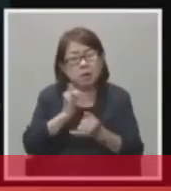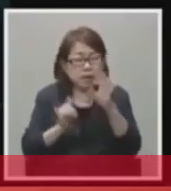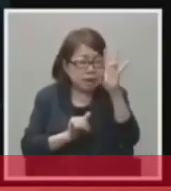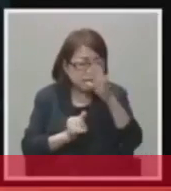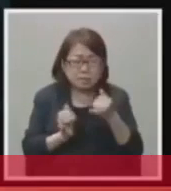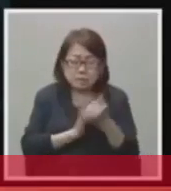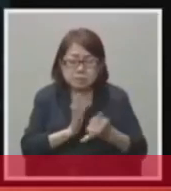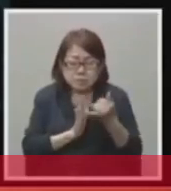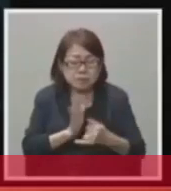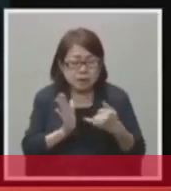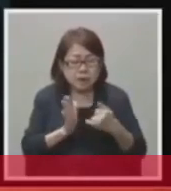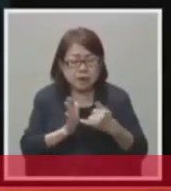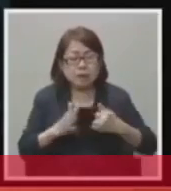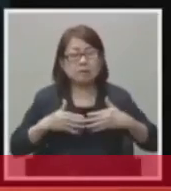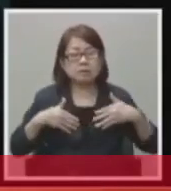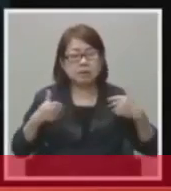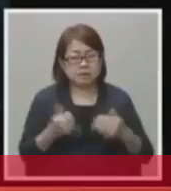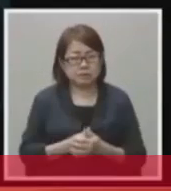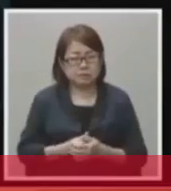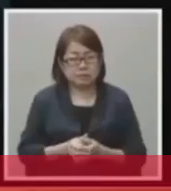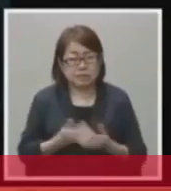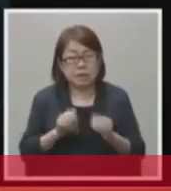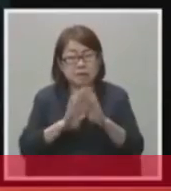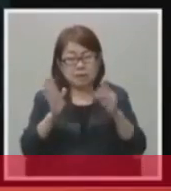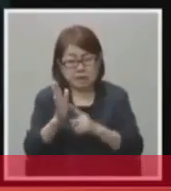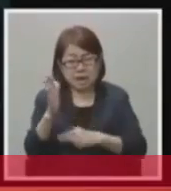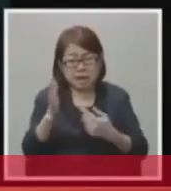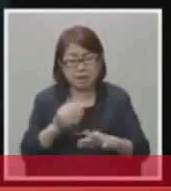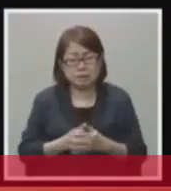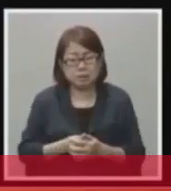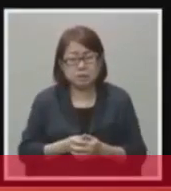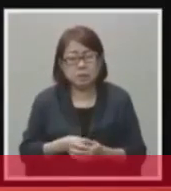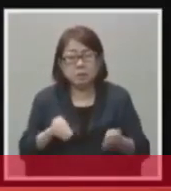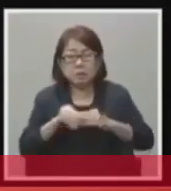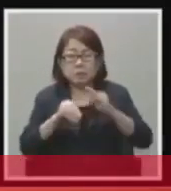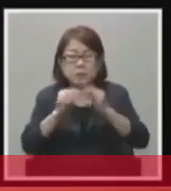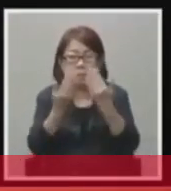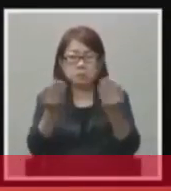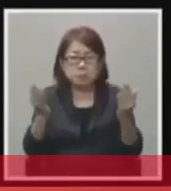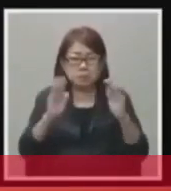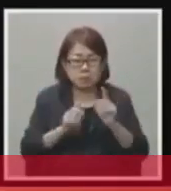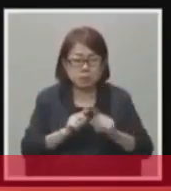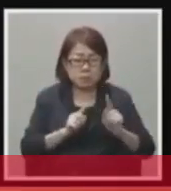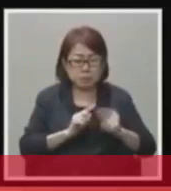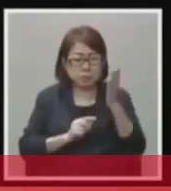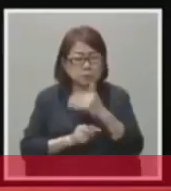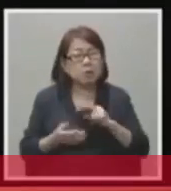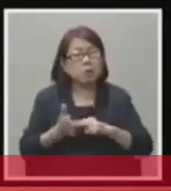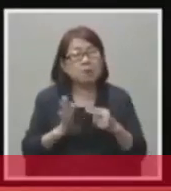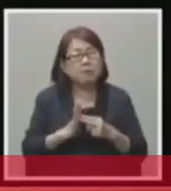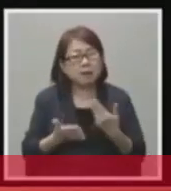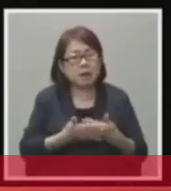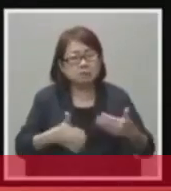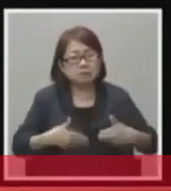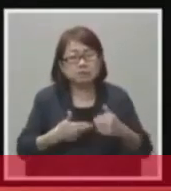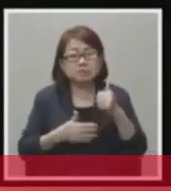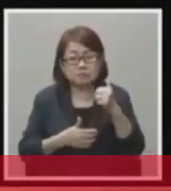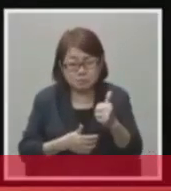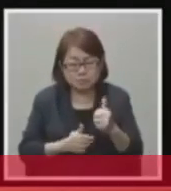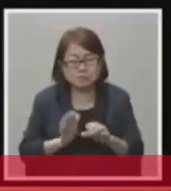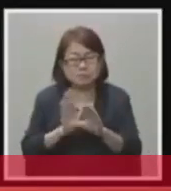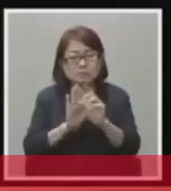บายมากนี่เปิดมานานแล้วด้วยต่อเติมต่างหากแสดงว่ากิจการดีอีกภาพ